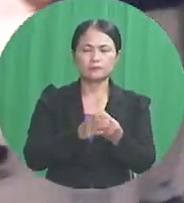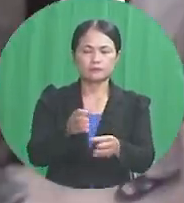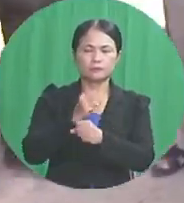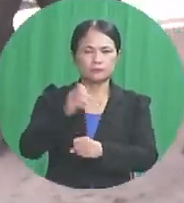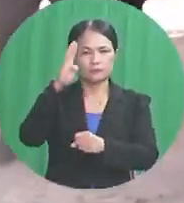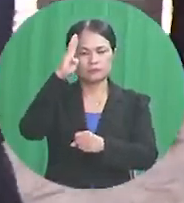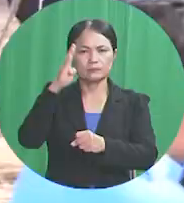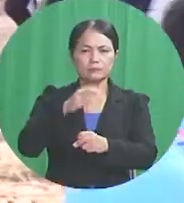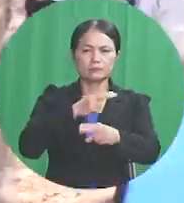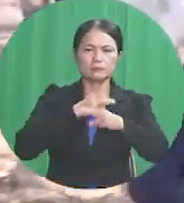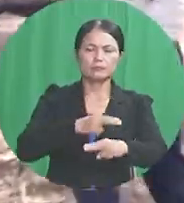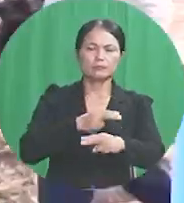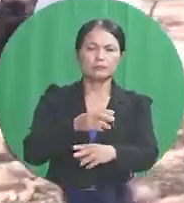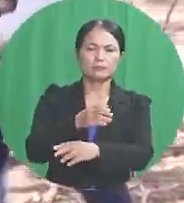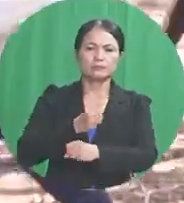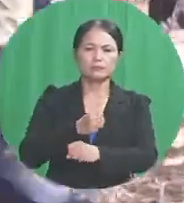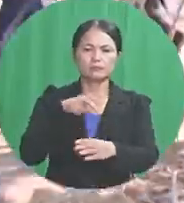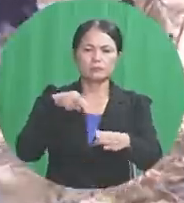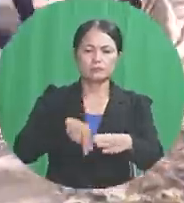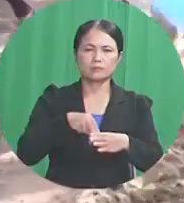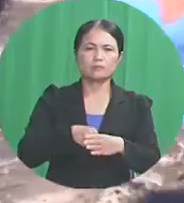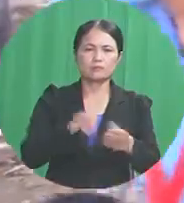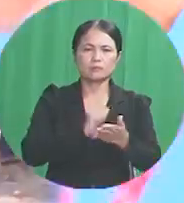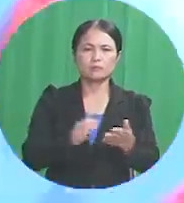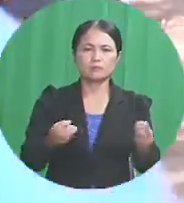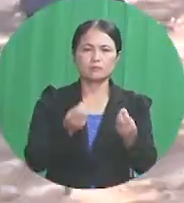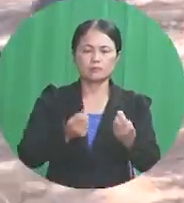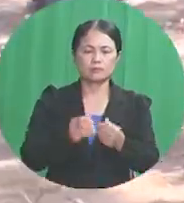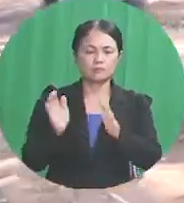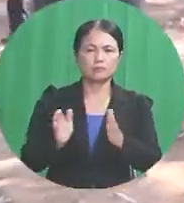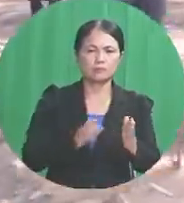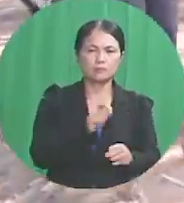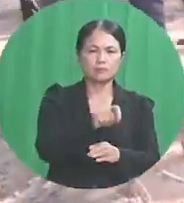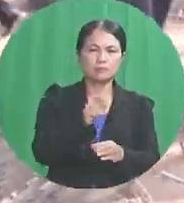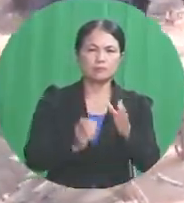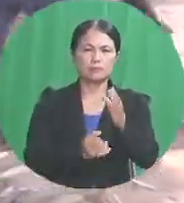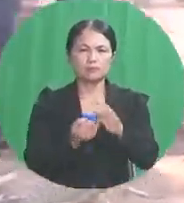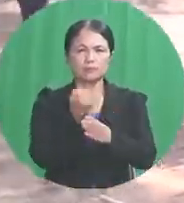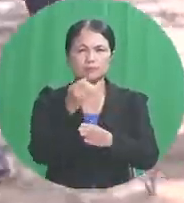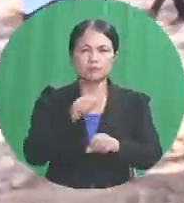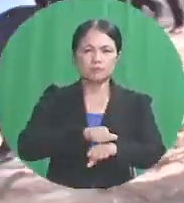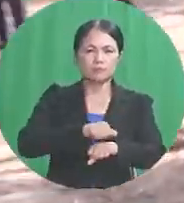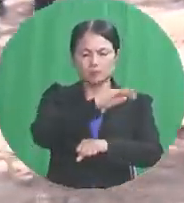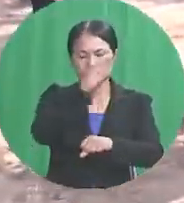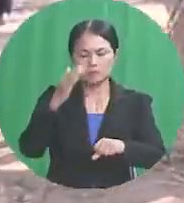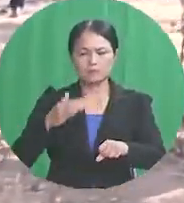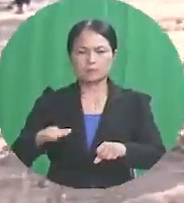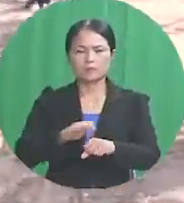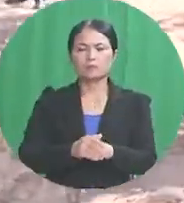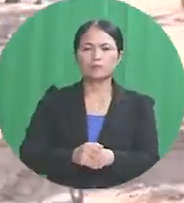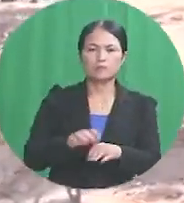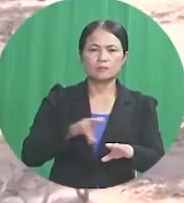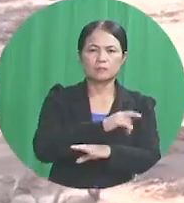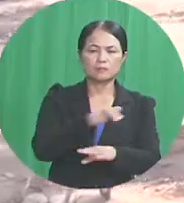ในบัญชีการทานอังกฤษได้กำปองโชจึงสมาร์ตได้ดำใบเรียบจำดำโกนเชื่อในดับบันพนมตามายขนงสรกบัตีคาย